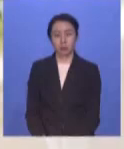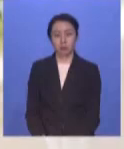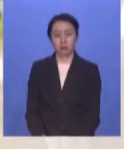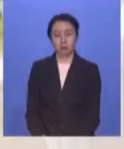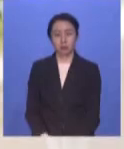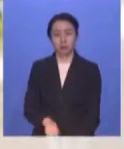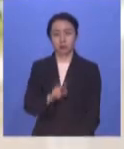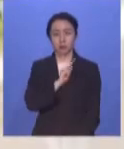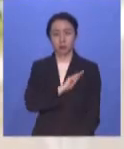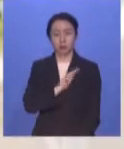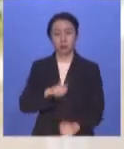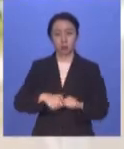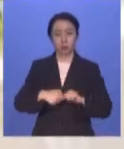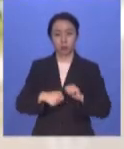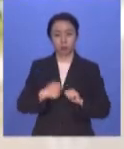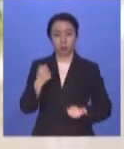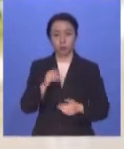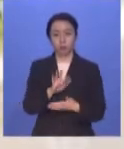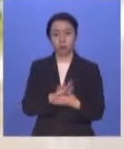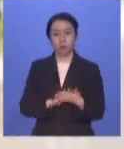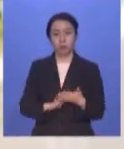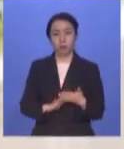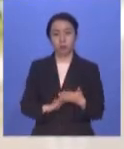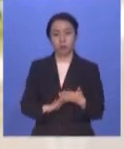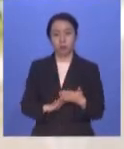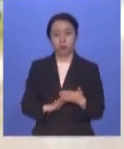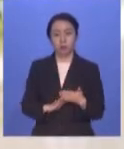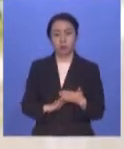Работы по сносу продолжаются.